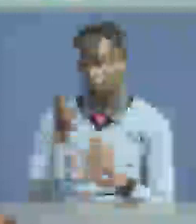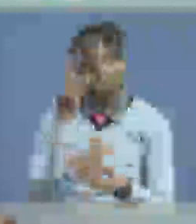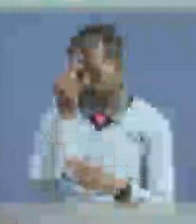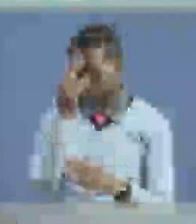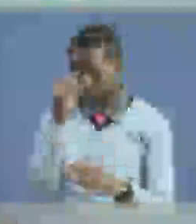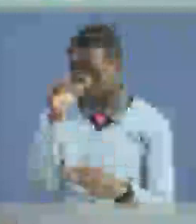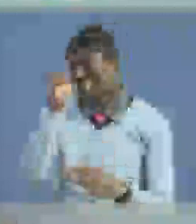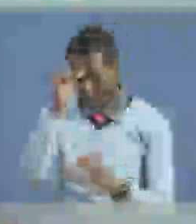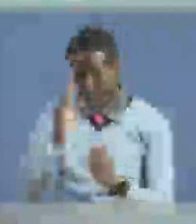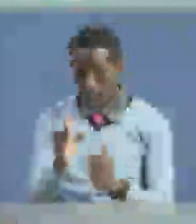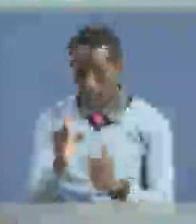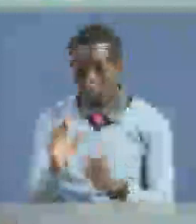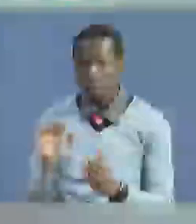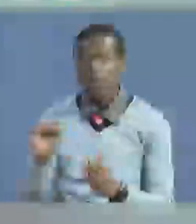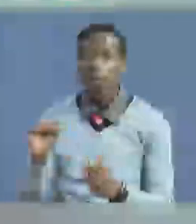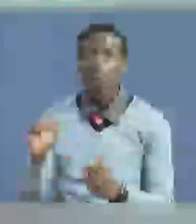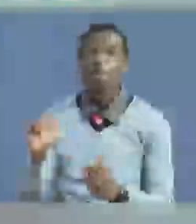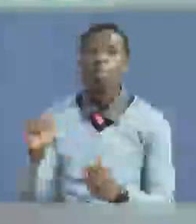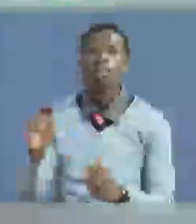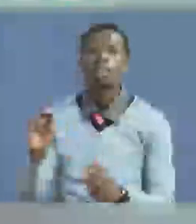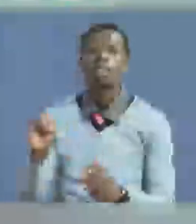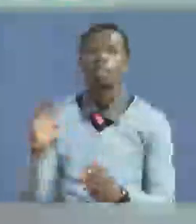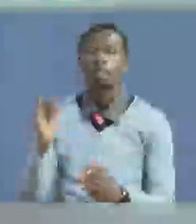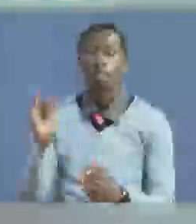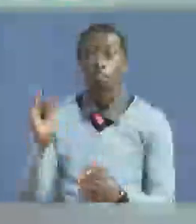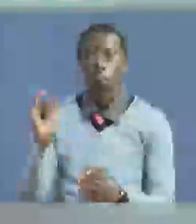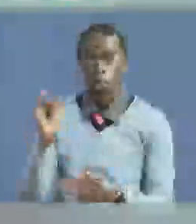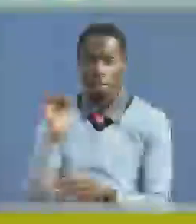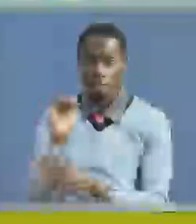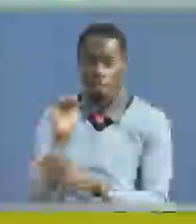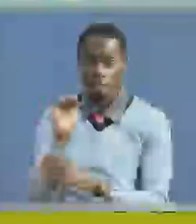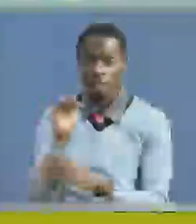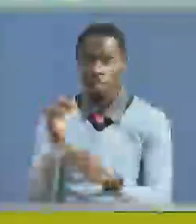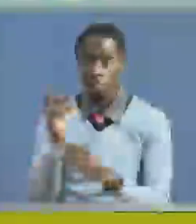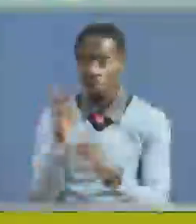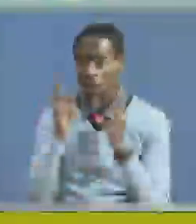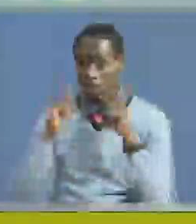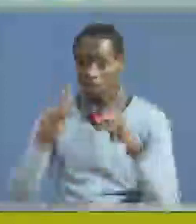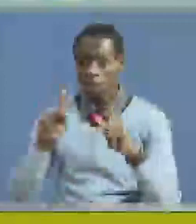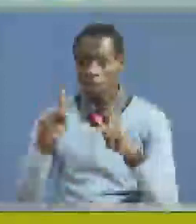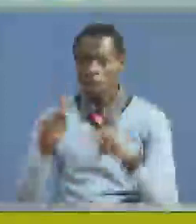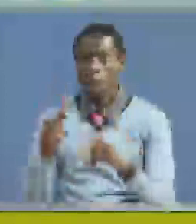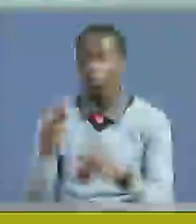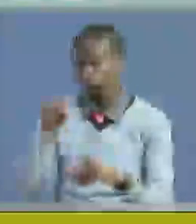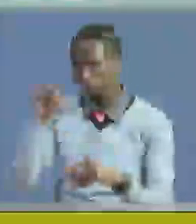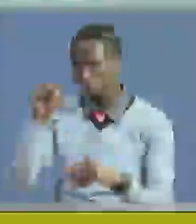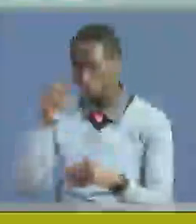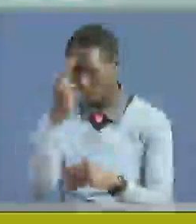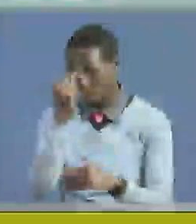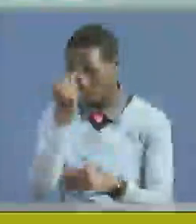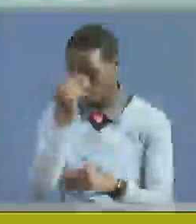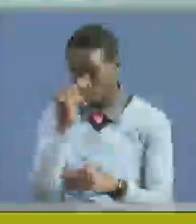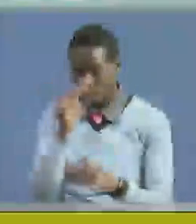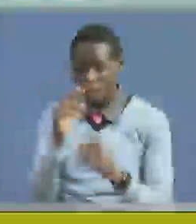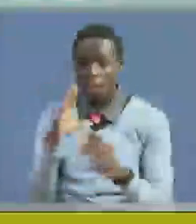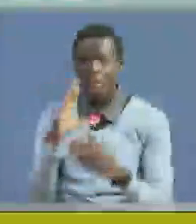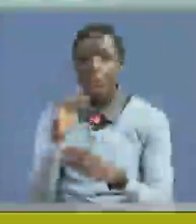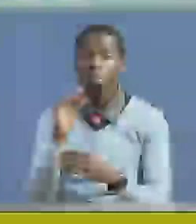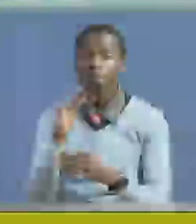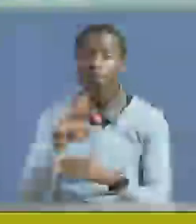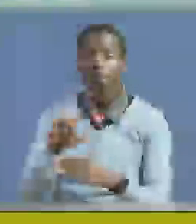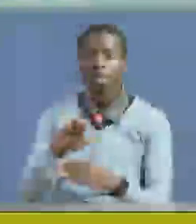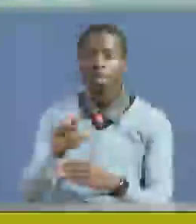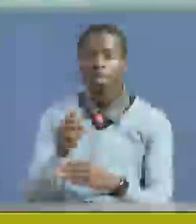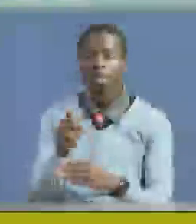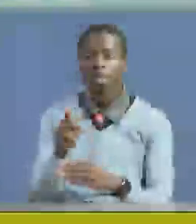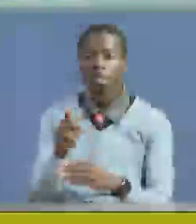Kwa Gavana Naroko Samuel Tunai, ametoa wito amani miongoni mwa wakazi wa eneo la Ngobeni na Kusini. Akizungumza katika eneo la Olichoro